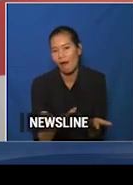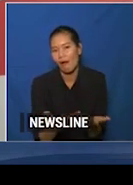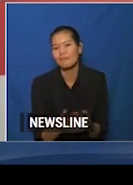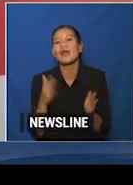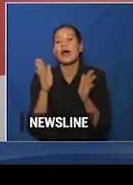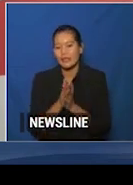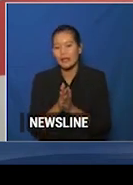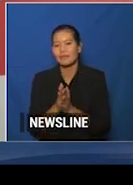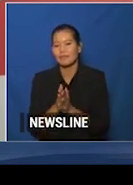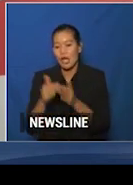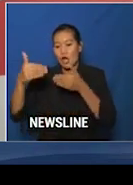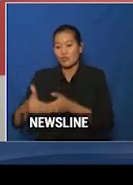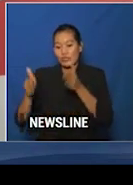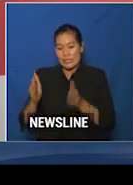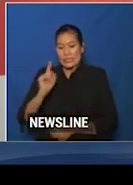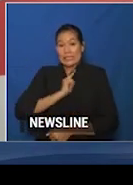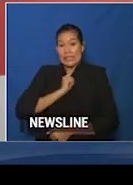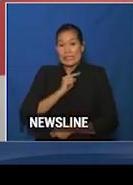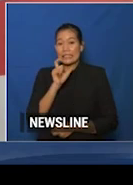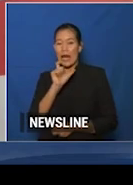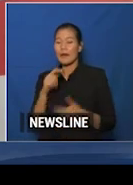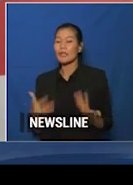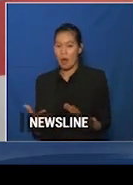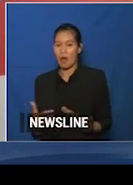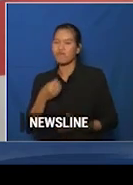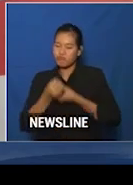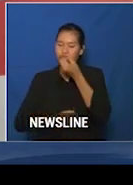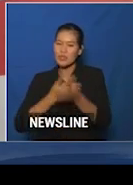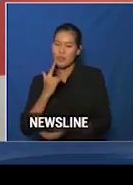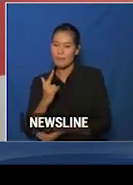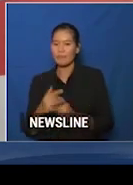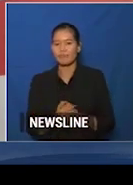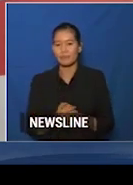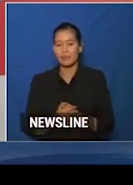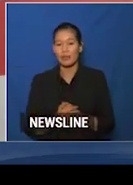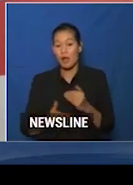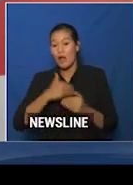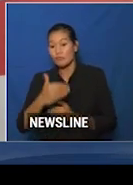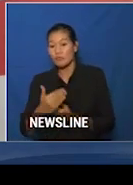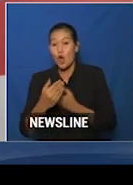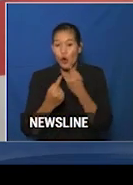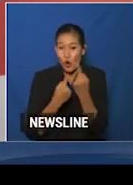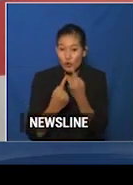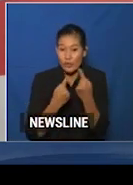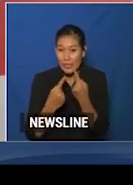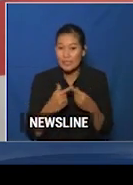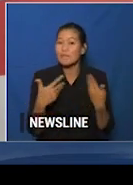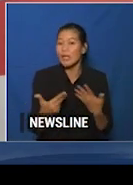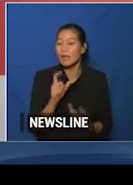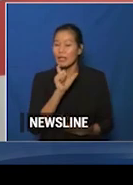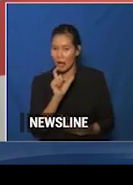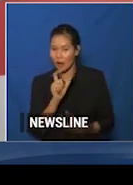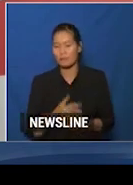bagaimana melakukan isolasi diri save resolution dan bagaimana kita berkonsultasi selama berada di safeway